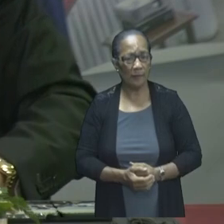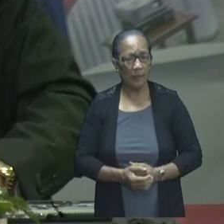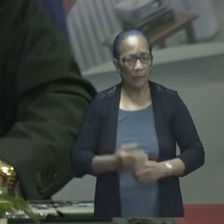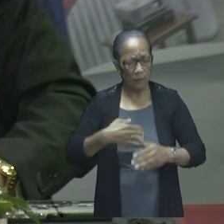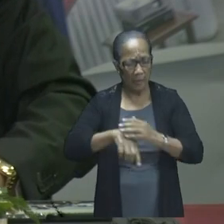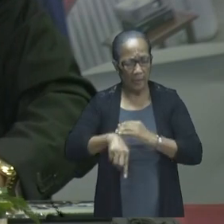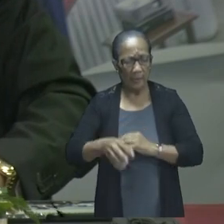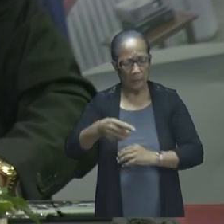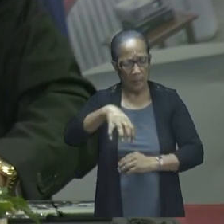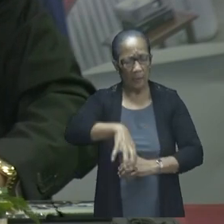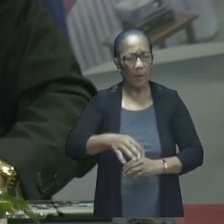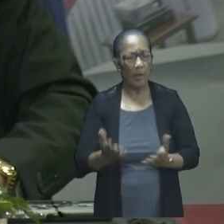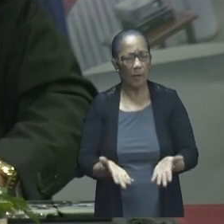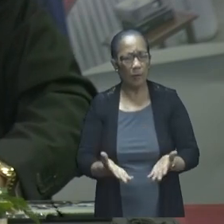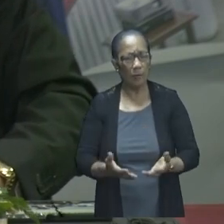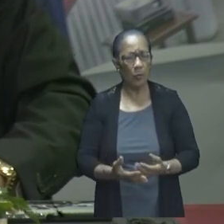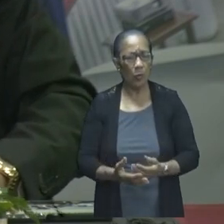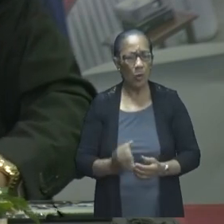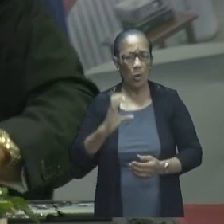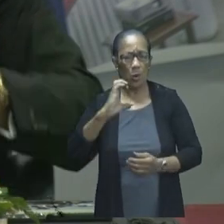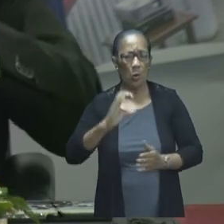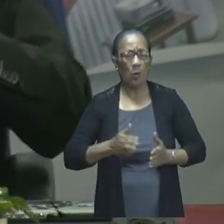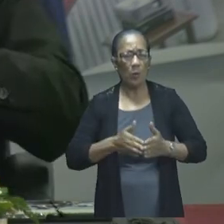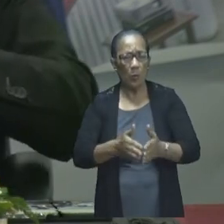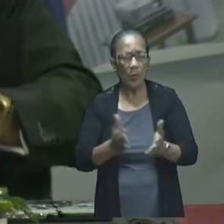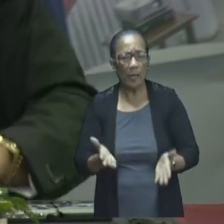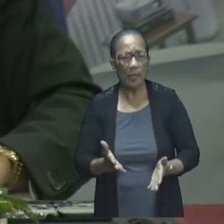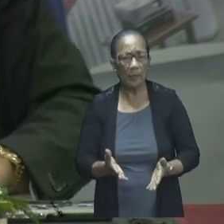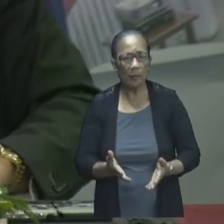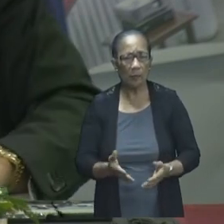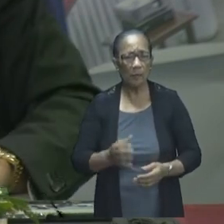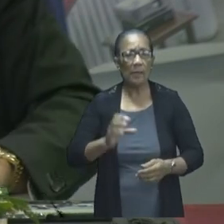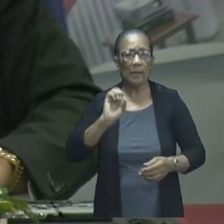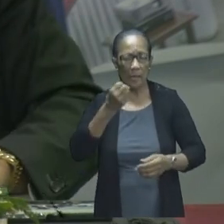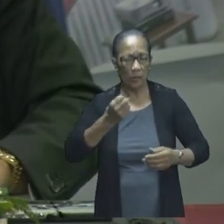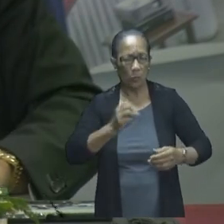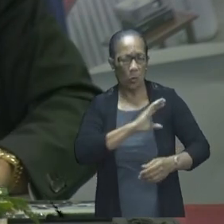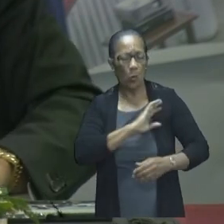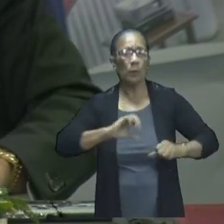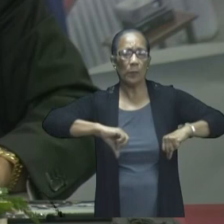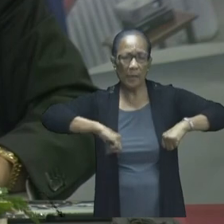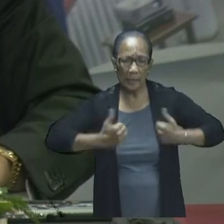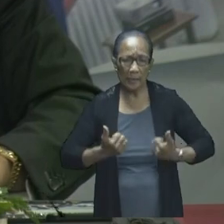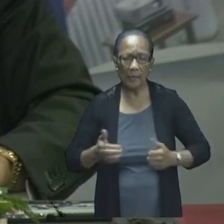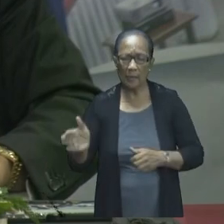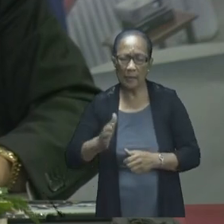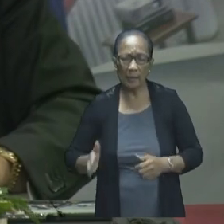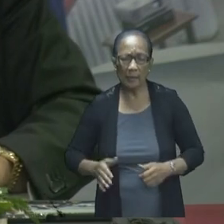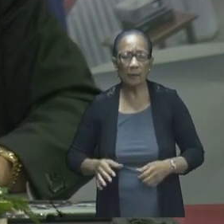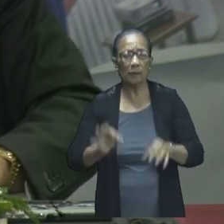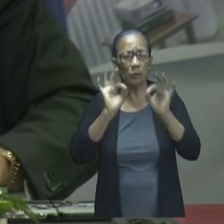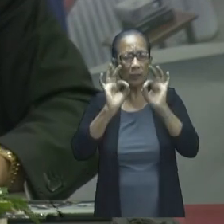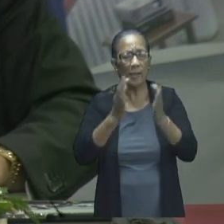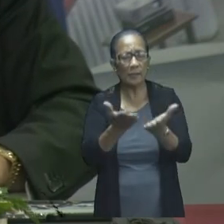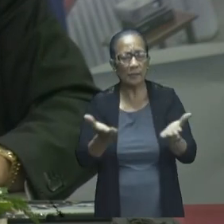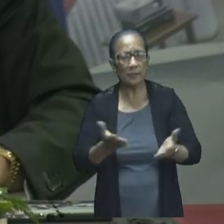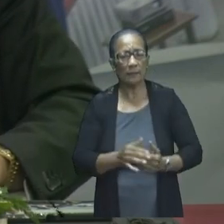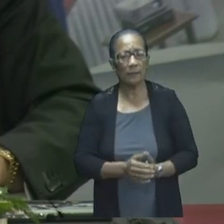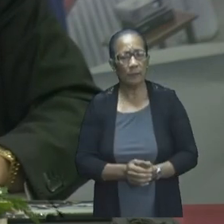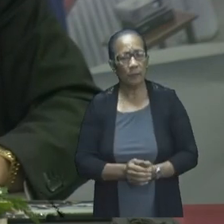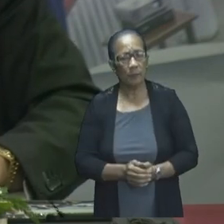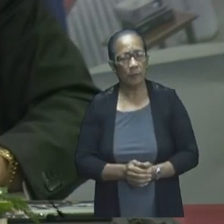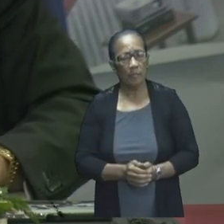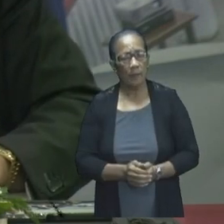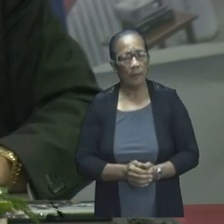paramaribo kwam om ene kant waar er alvast begonnen is je gaan en showbizz daar kregen de modernste van die